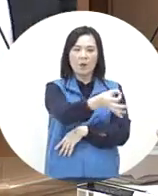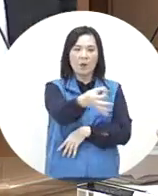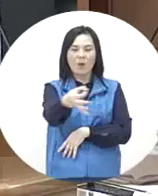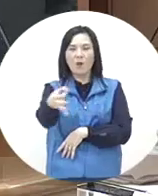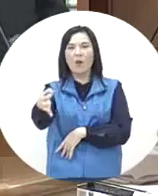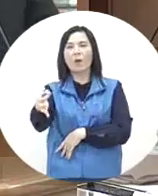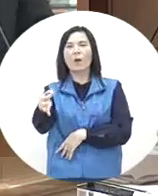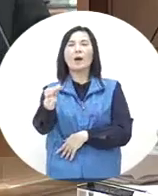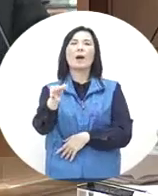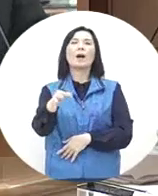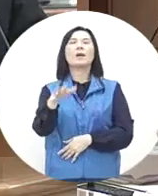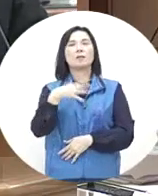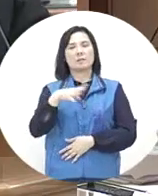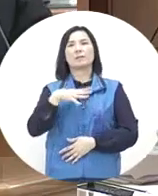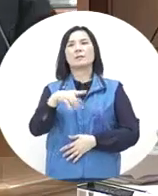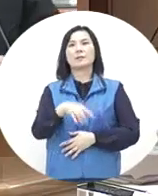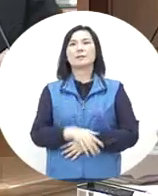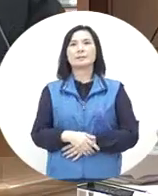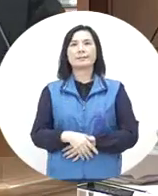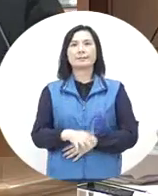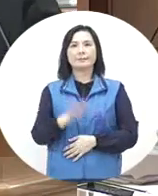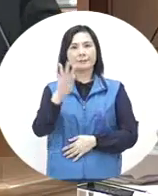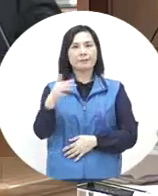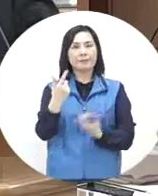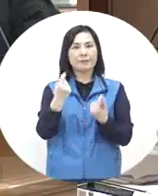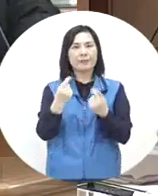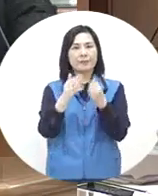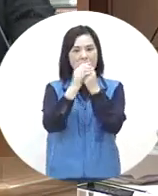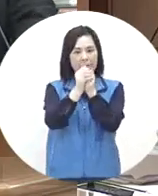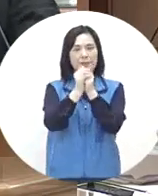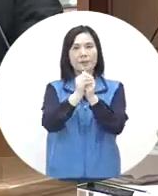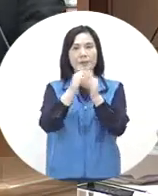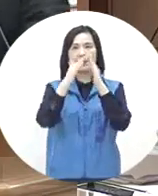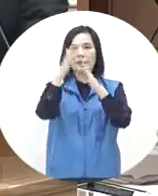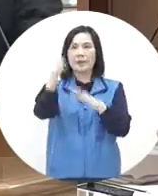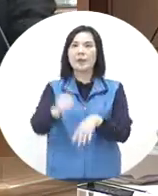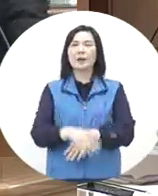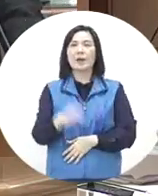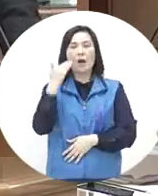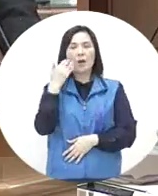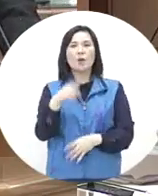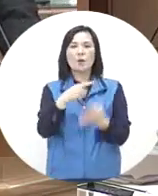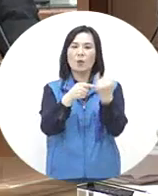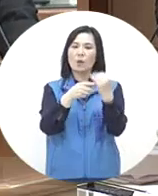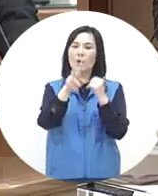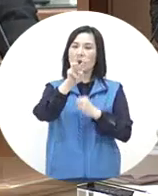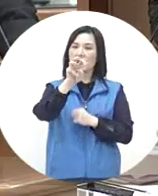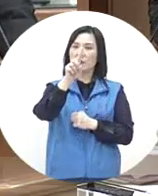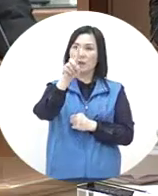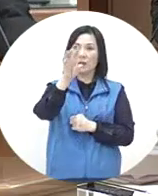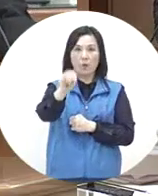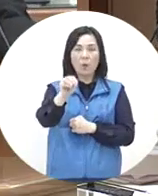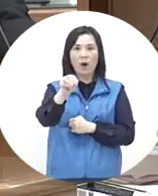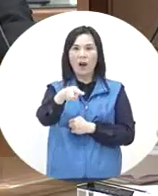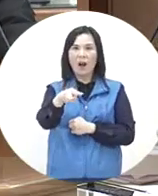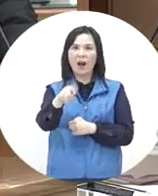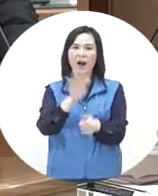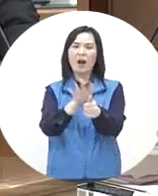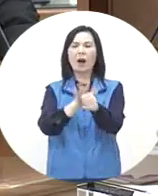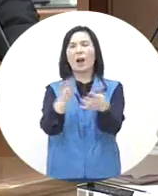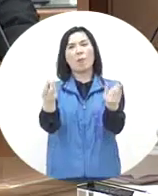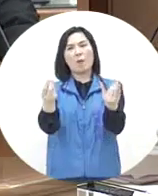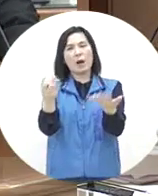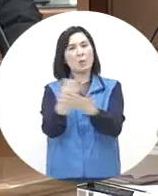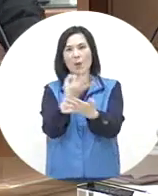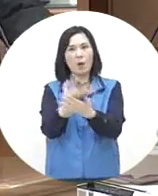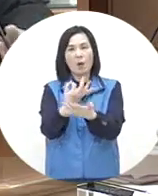效益如何，那是可以拜托市长。如果31万份的效益，到时候看的时候不足，夜市券其实